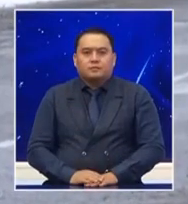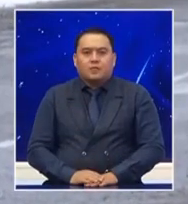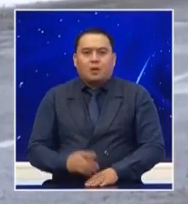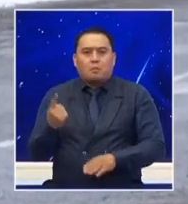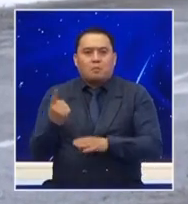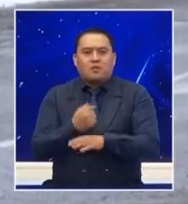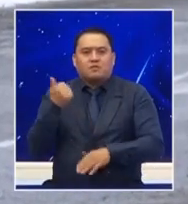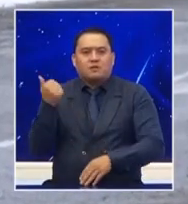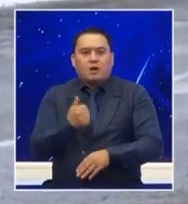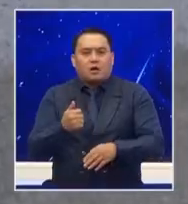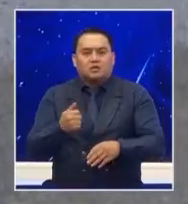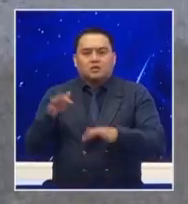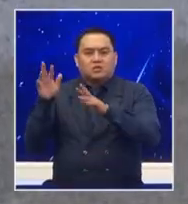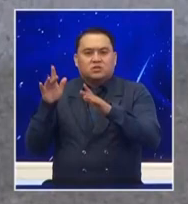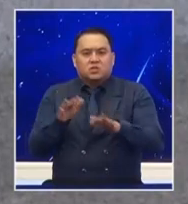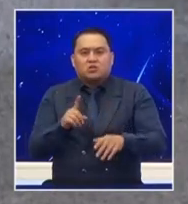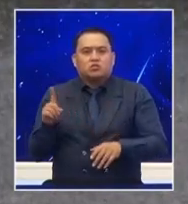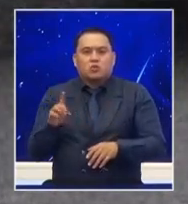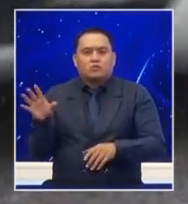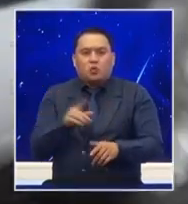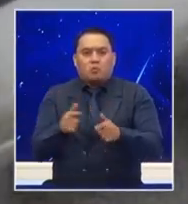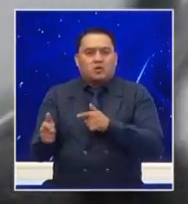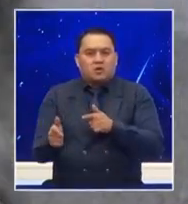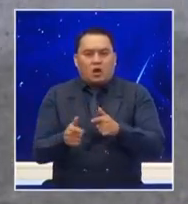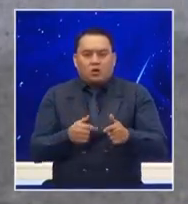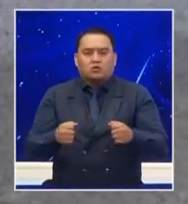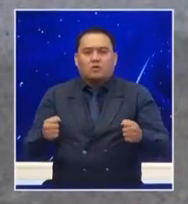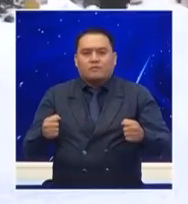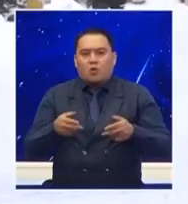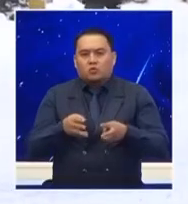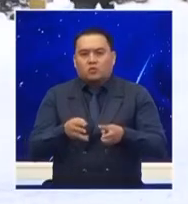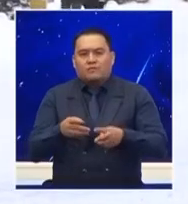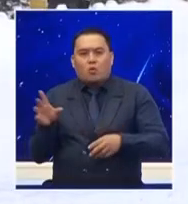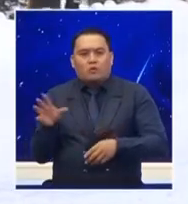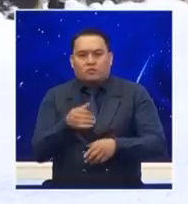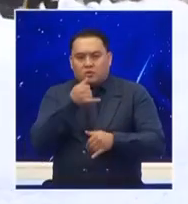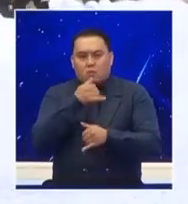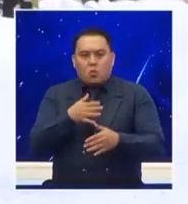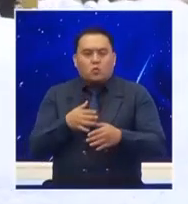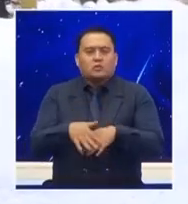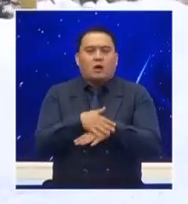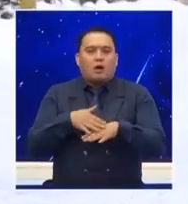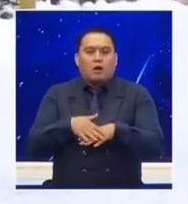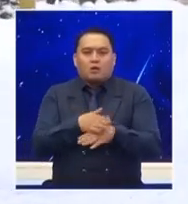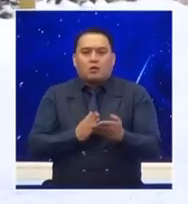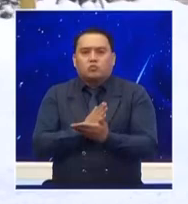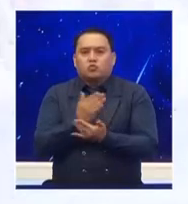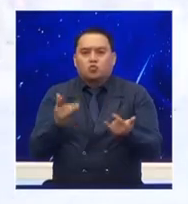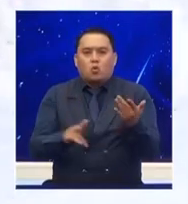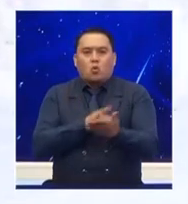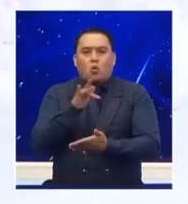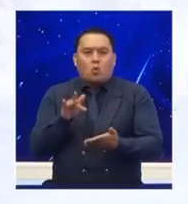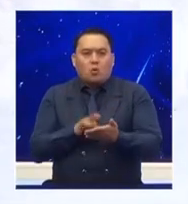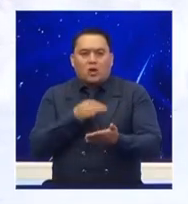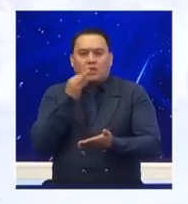неделя зимы выдалась особо снежной. Несмотря на всю подготовку, коммунальщики не смогли оправдать ожиданий населения. За обслуживание города в зимний